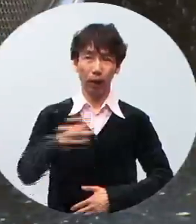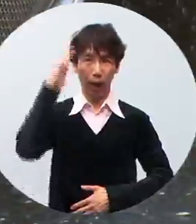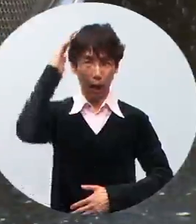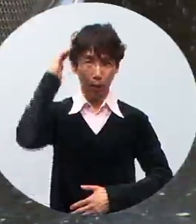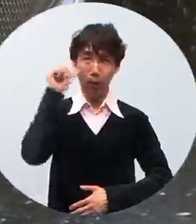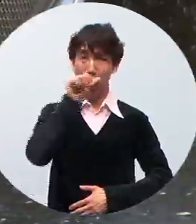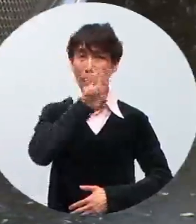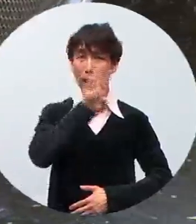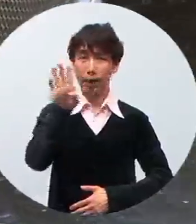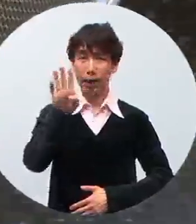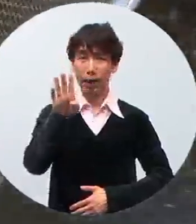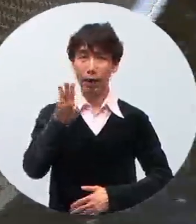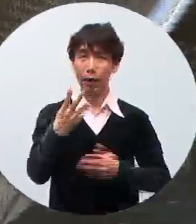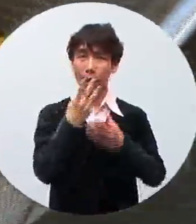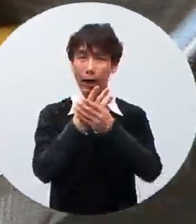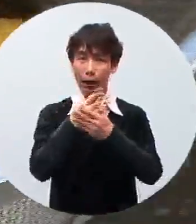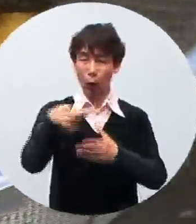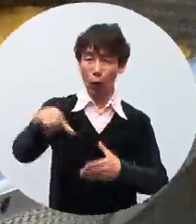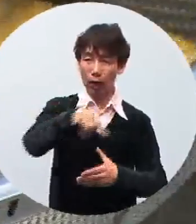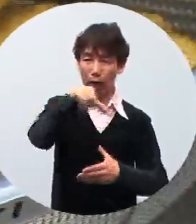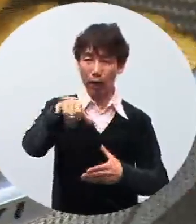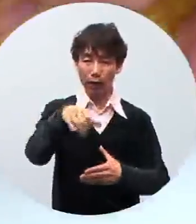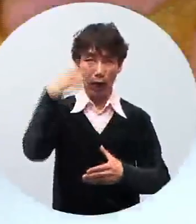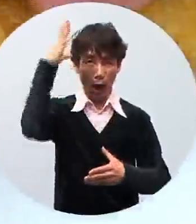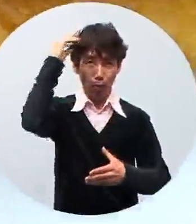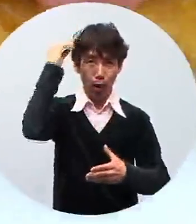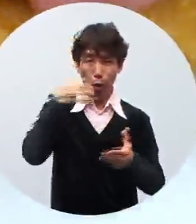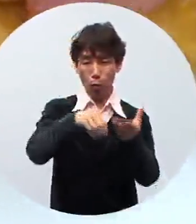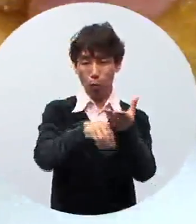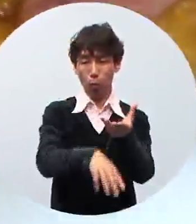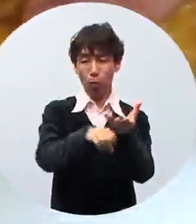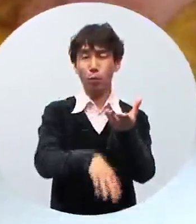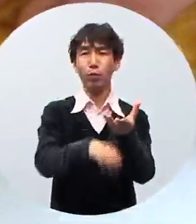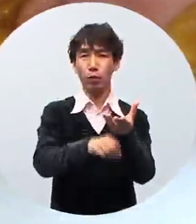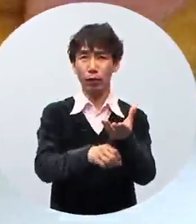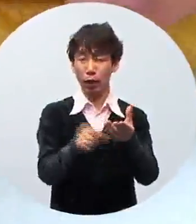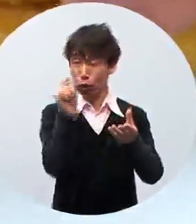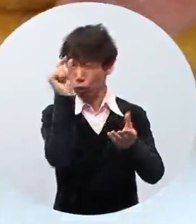油揚げは熱湯をかけて油抜きし薄切りにします。